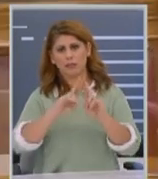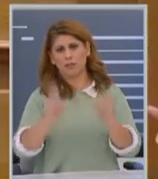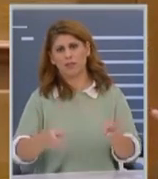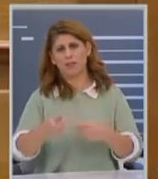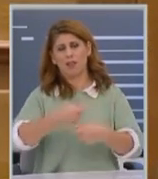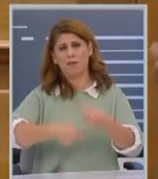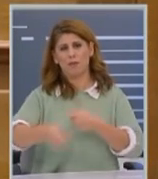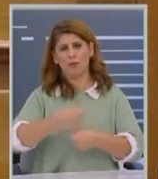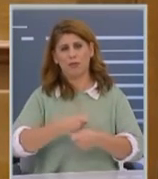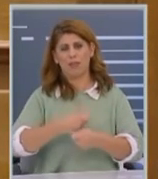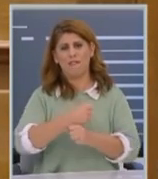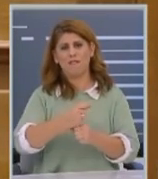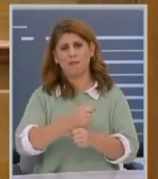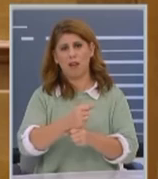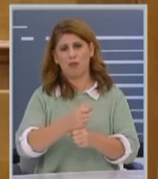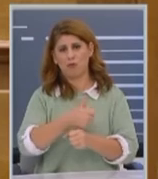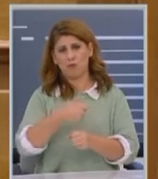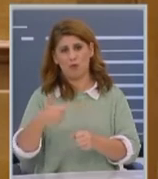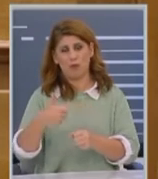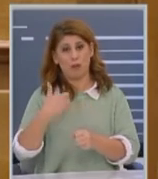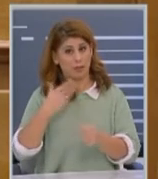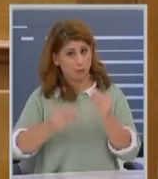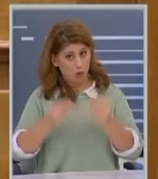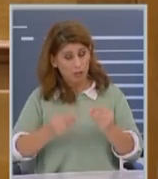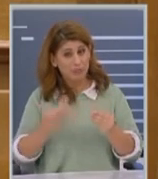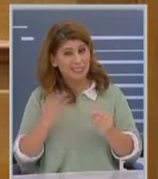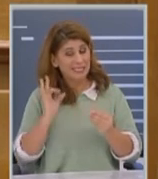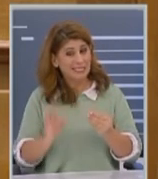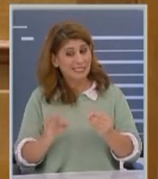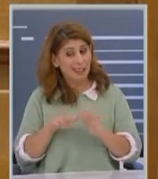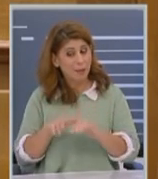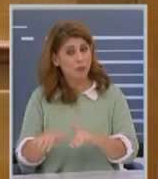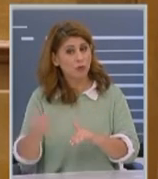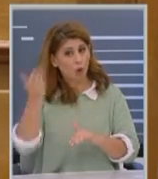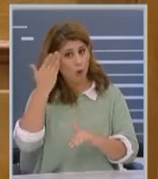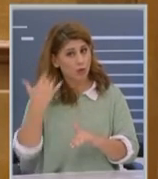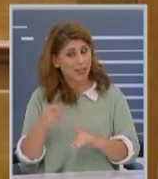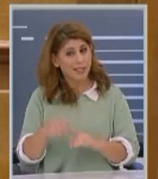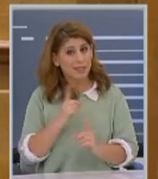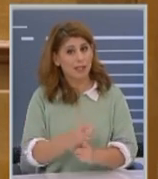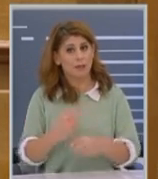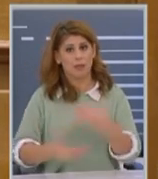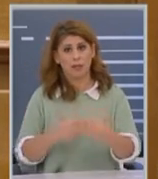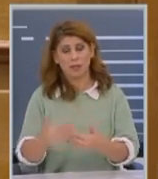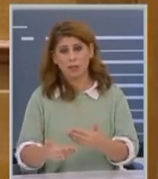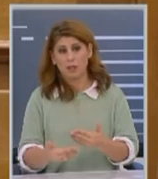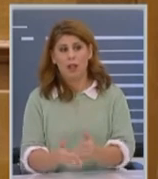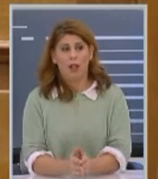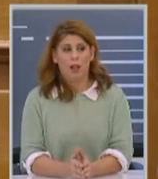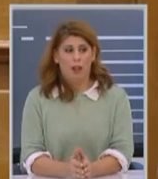εμπορίας γεωργικών φαρμάκων. Έχουμε υπολογίσει τι επιπτώσεις στο κόστος τους έχει η συγκεκριμένη διαδικασία?